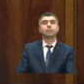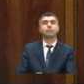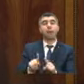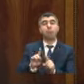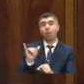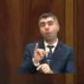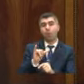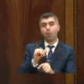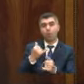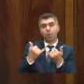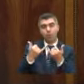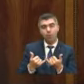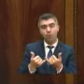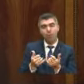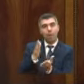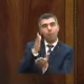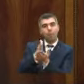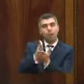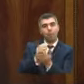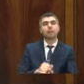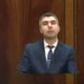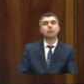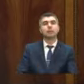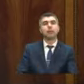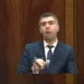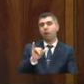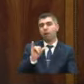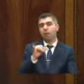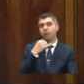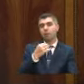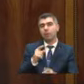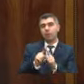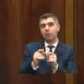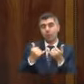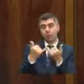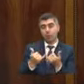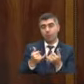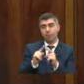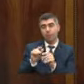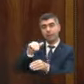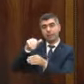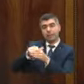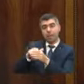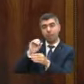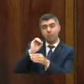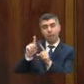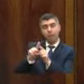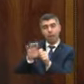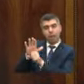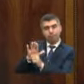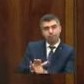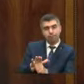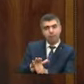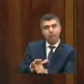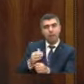أطروحة النضال الديمقراطي؟ أين نحن اليوم من شعار صوتك فرصتك لإسقاط الفساد